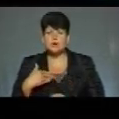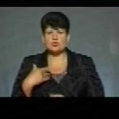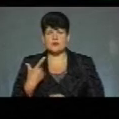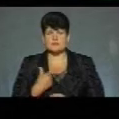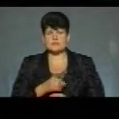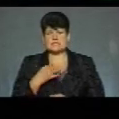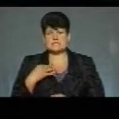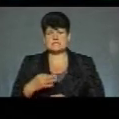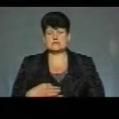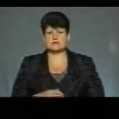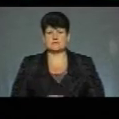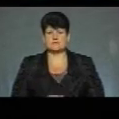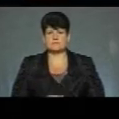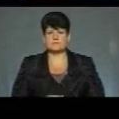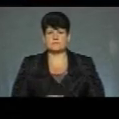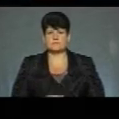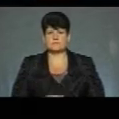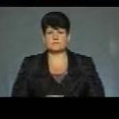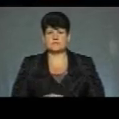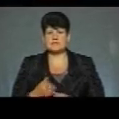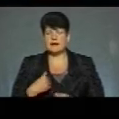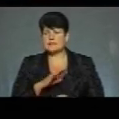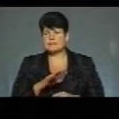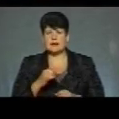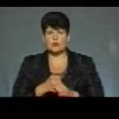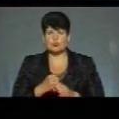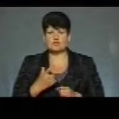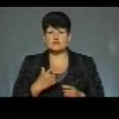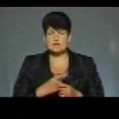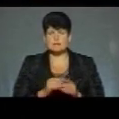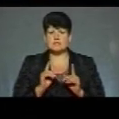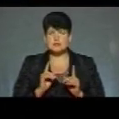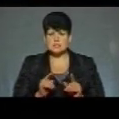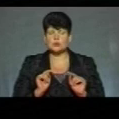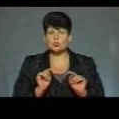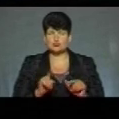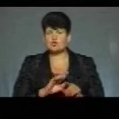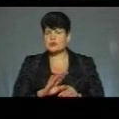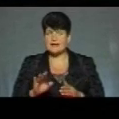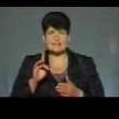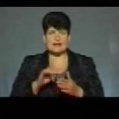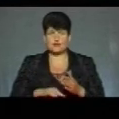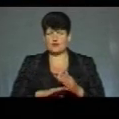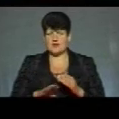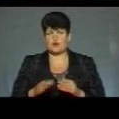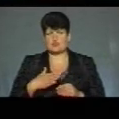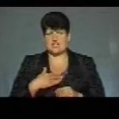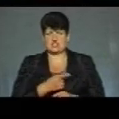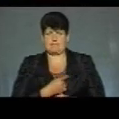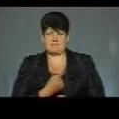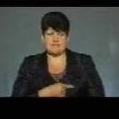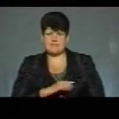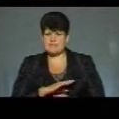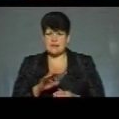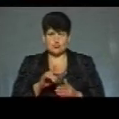вакцинувати сина. Не роблю я щеплення в Україні тільки через те, що я не довіряю нашим медикам і не